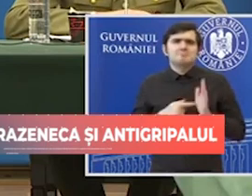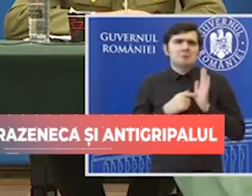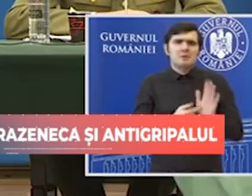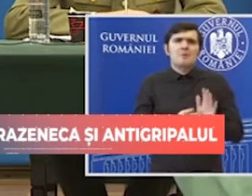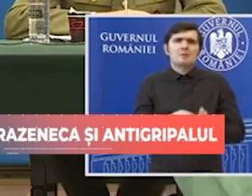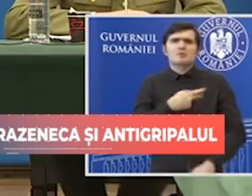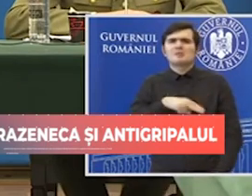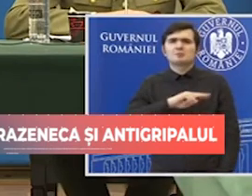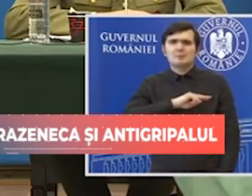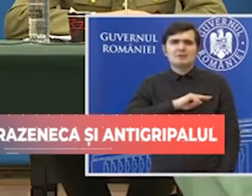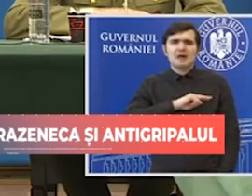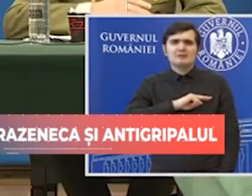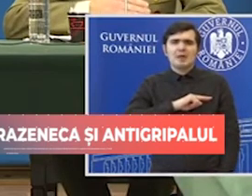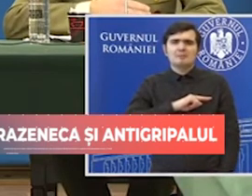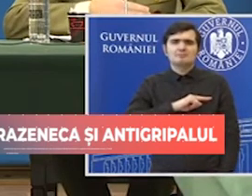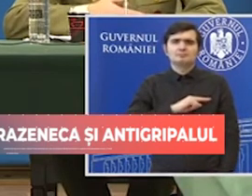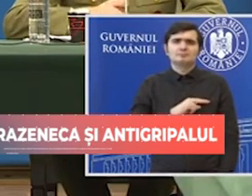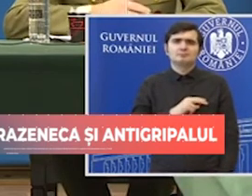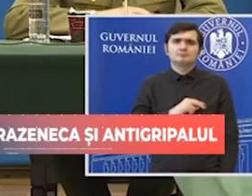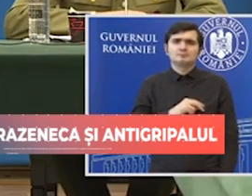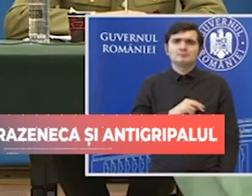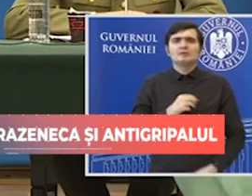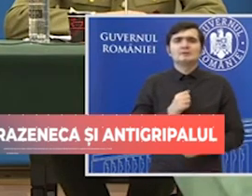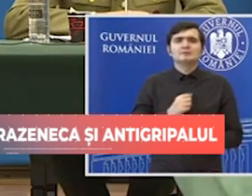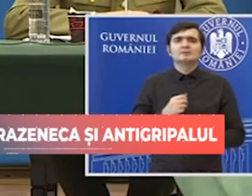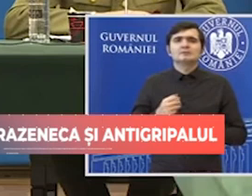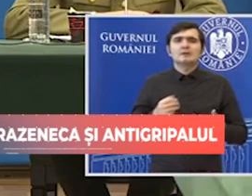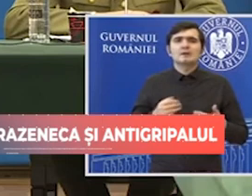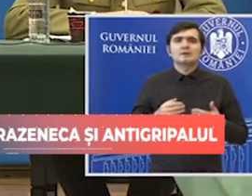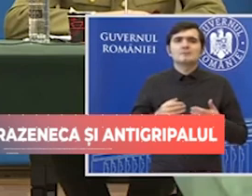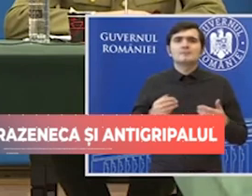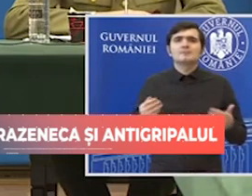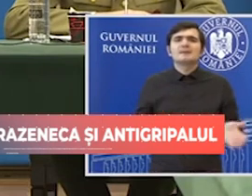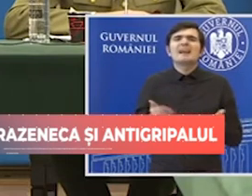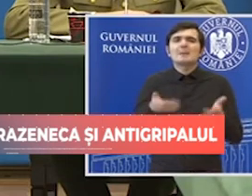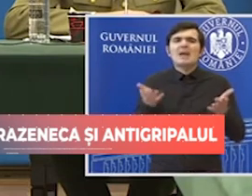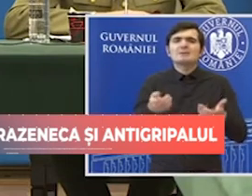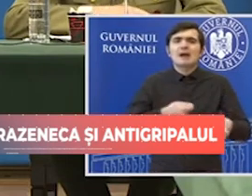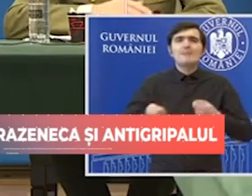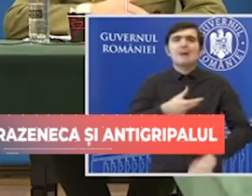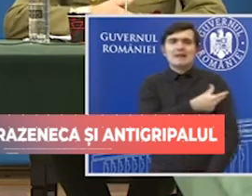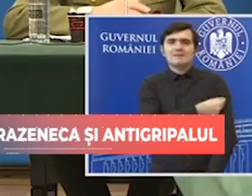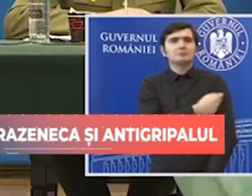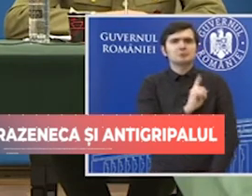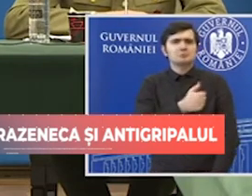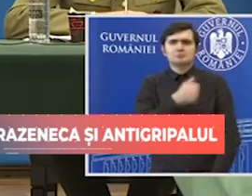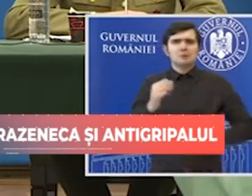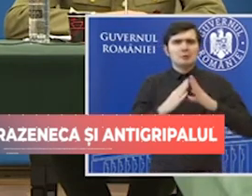cu responsabilitate cât se poate de mare accelerarea campaniei de vaccinare, nu doar în România, ci în toate țările, având în